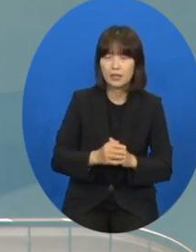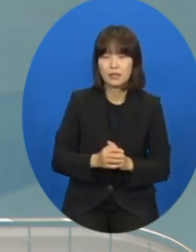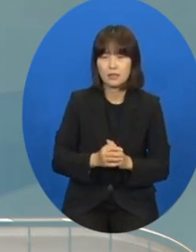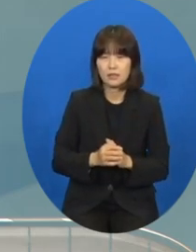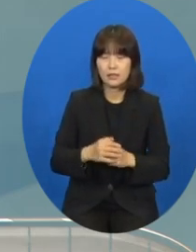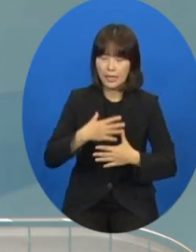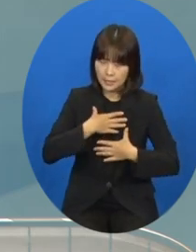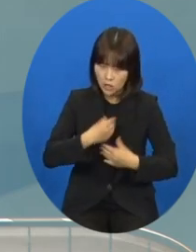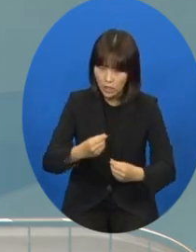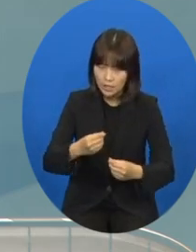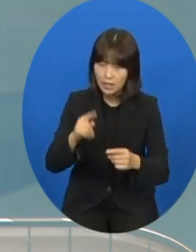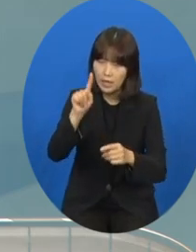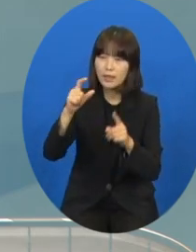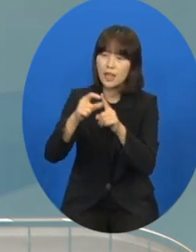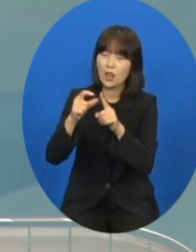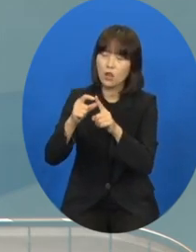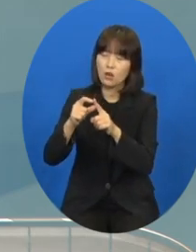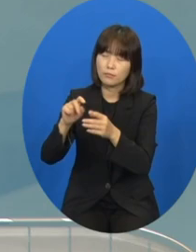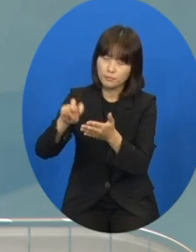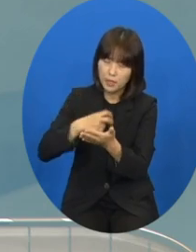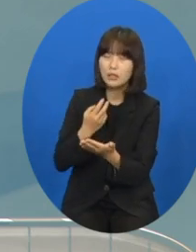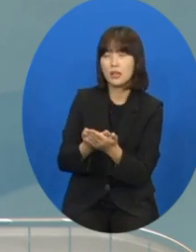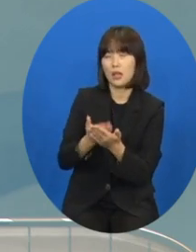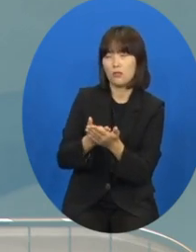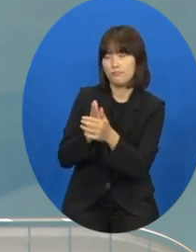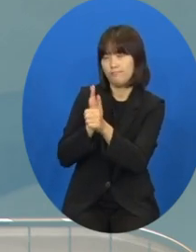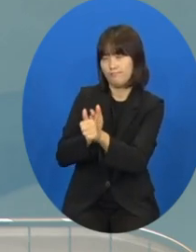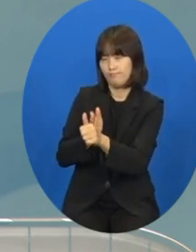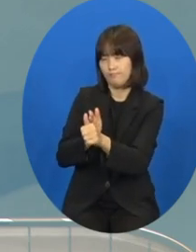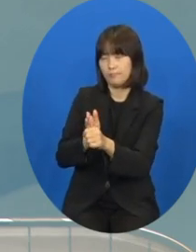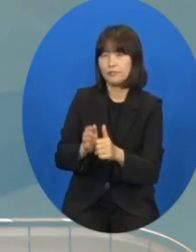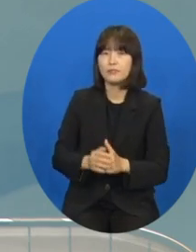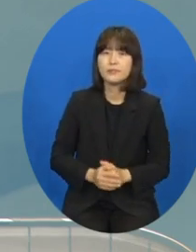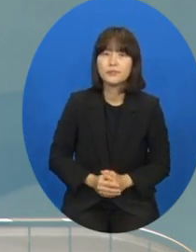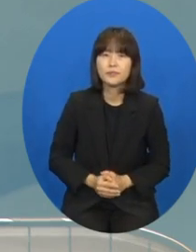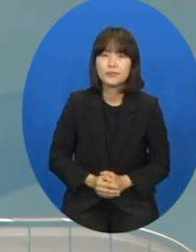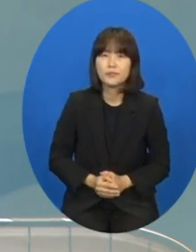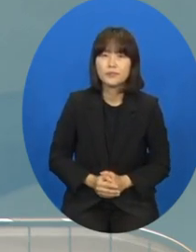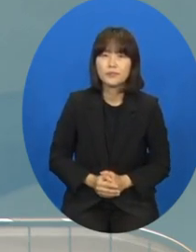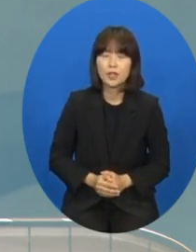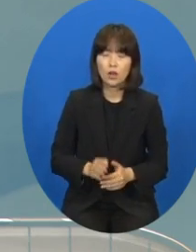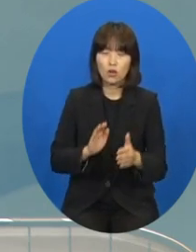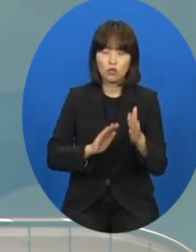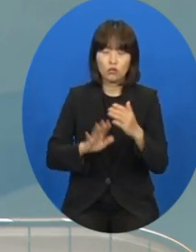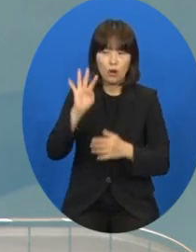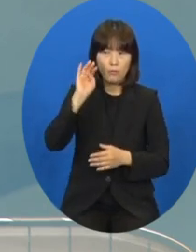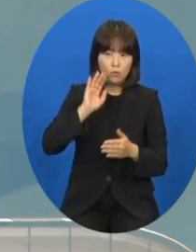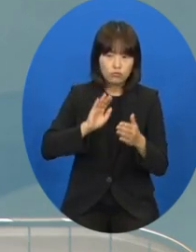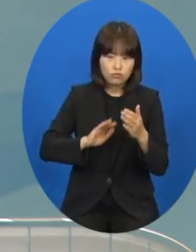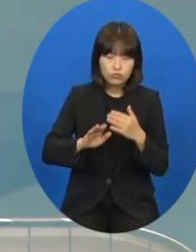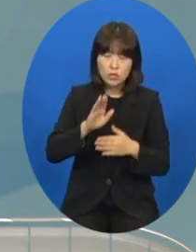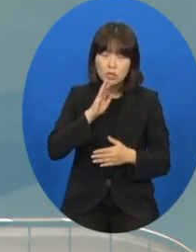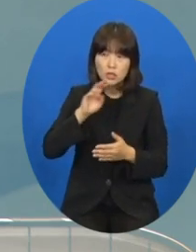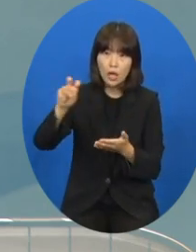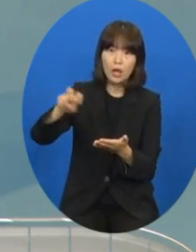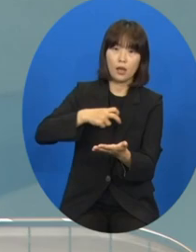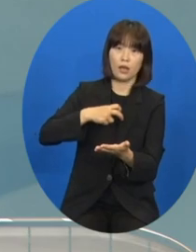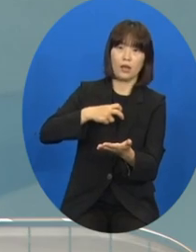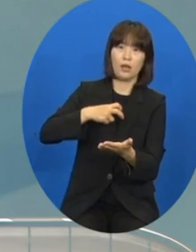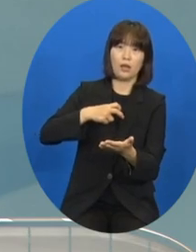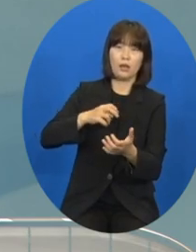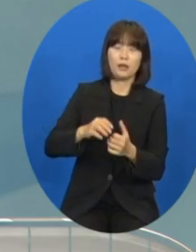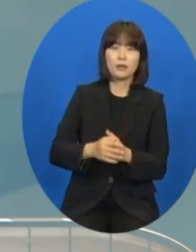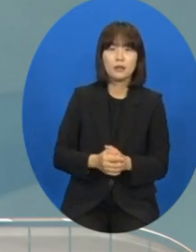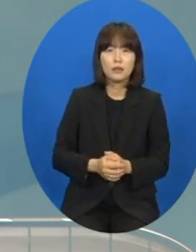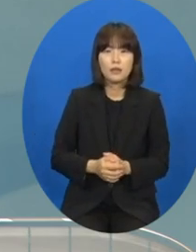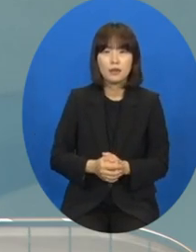단어만이라도 보내달라고 그렇게 전해주세요. 그리고는 얼마 뒤에 진짜 전보가 왔어요.